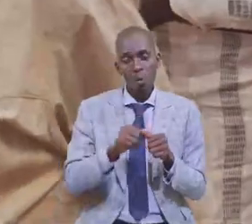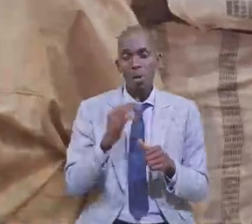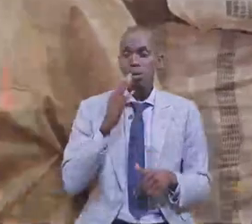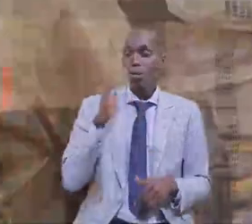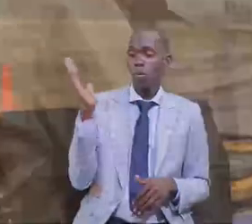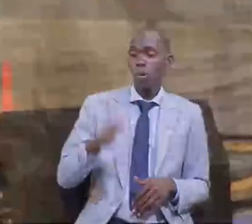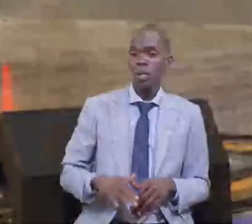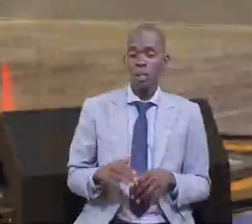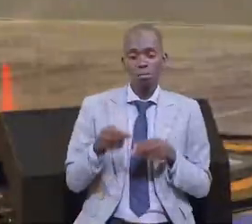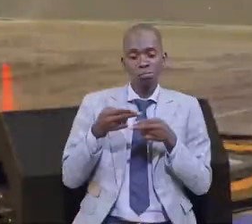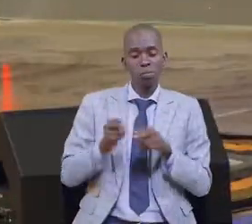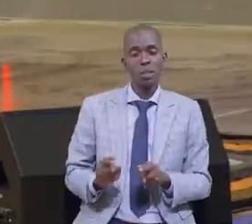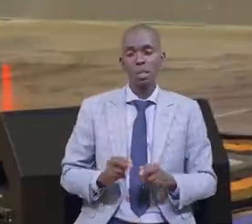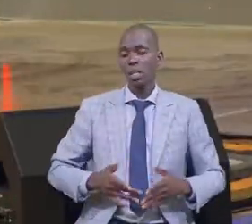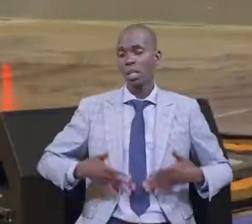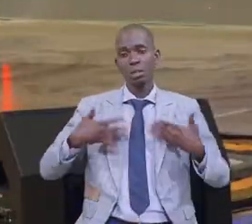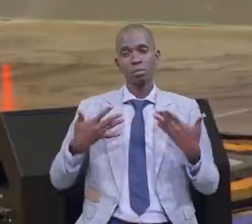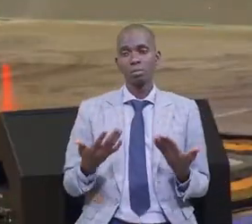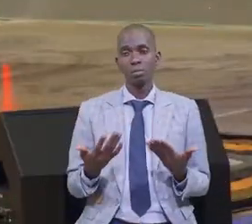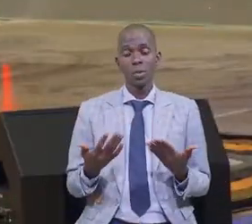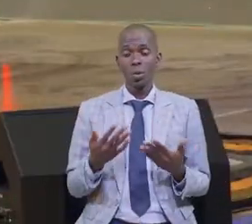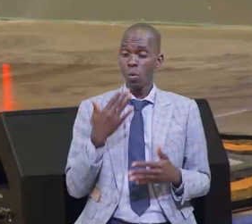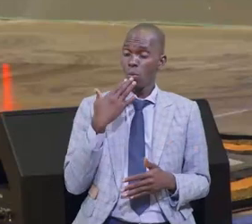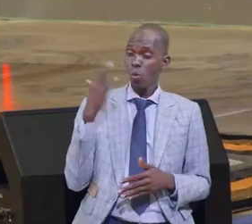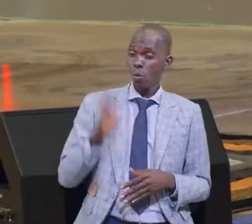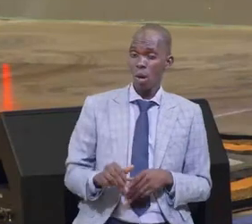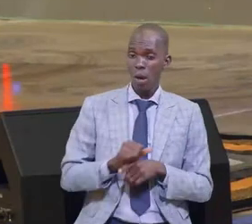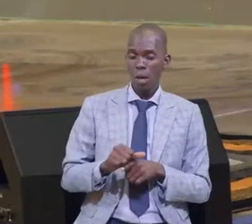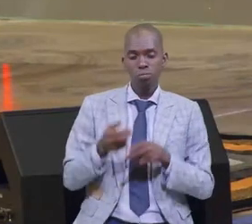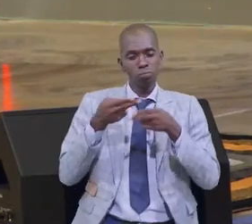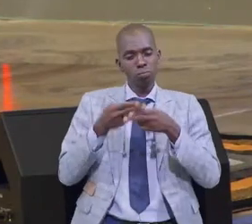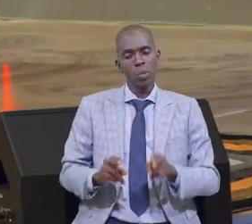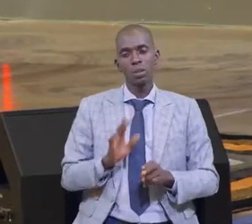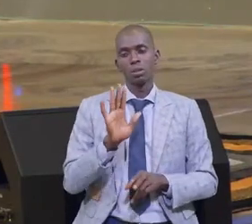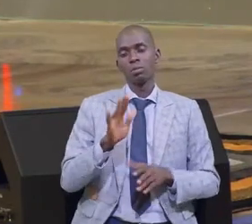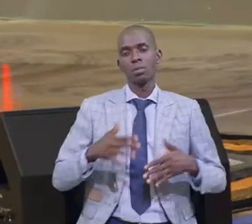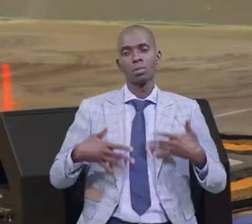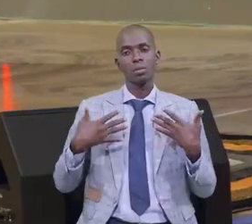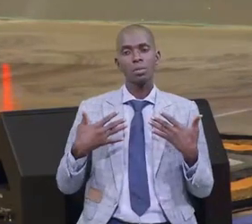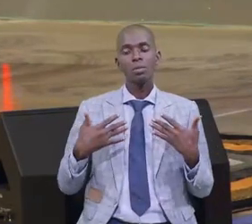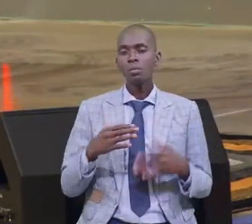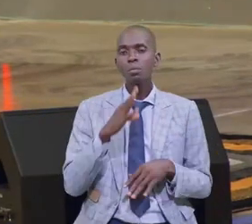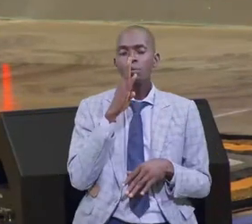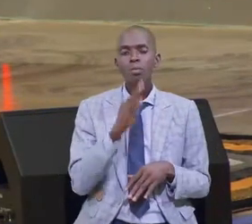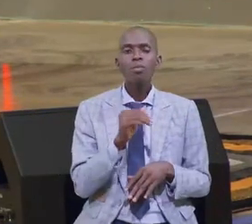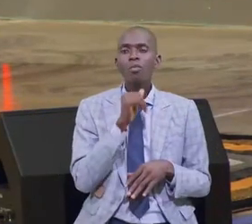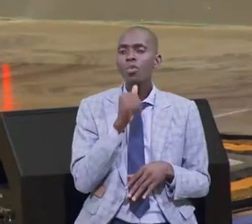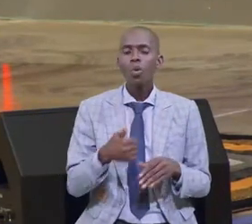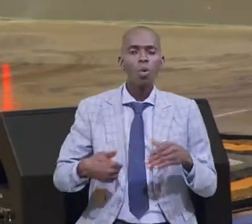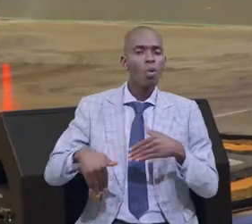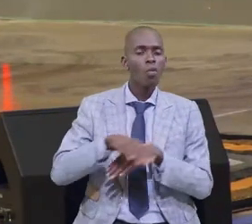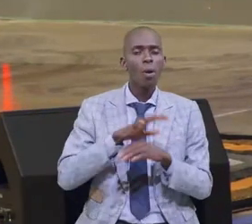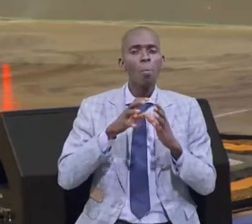la méchanceté écourte la vie. La méchanceté abrège la